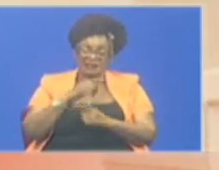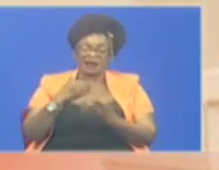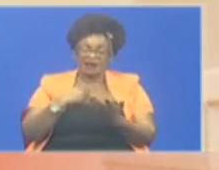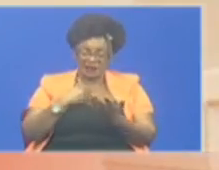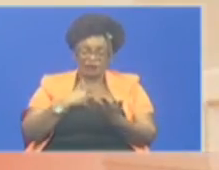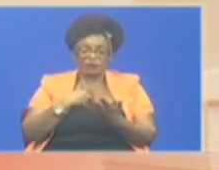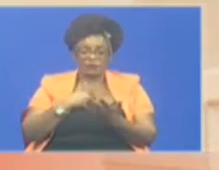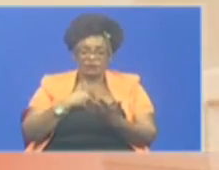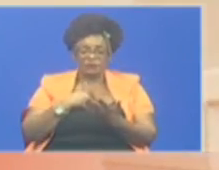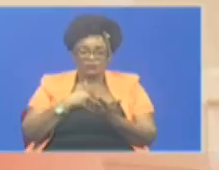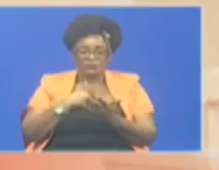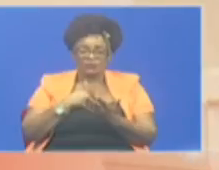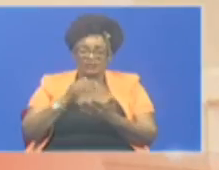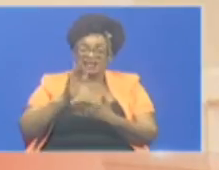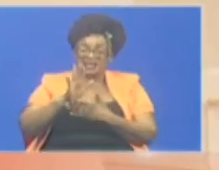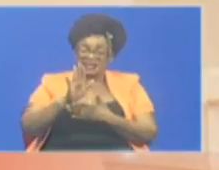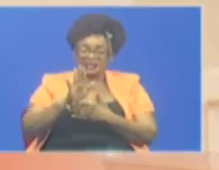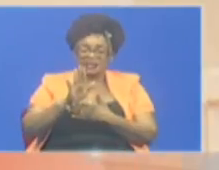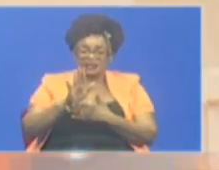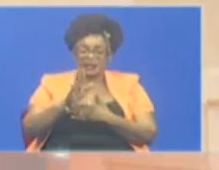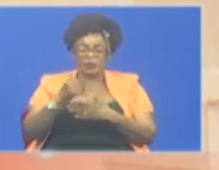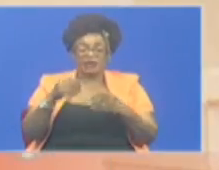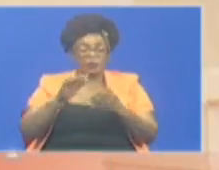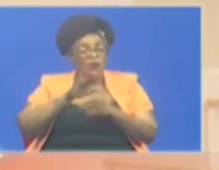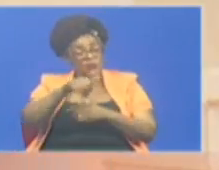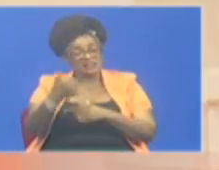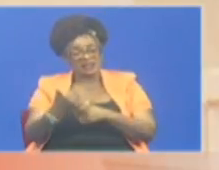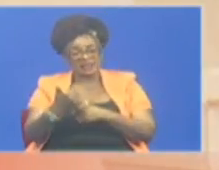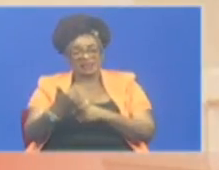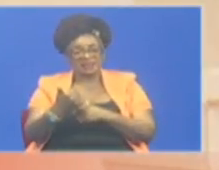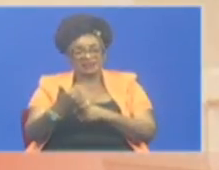mwenyewe na ile ambayo anaweka kwa wenzake.